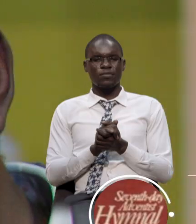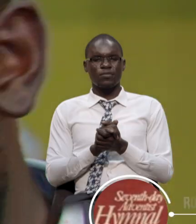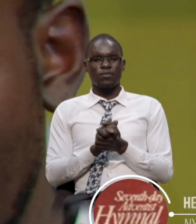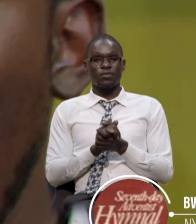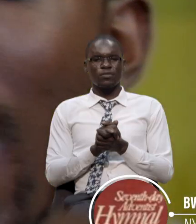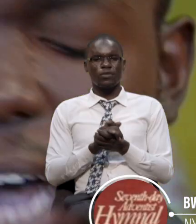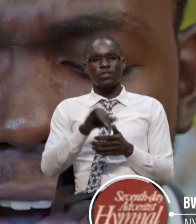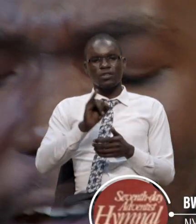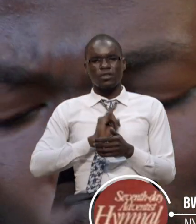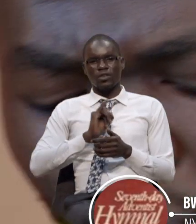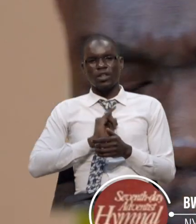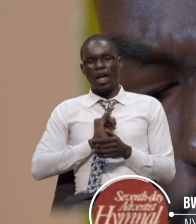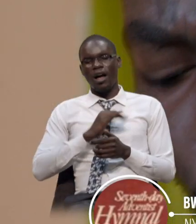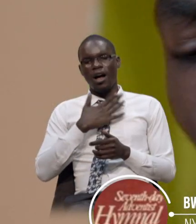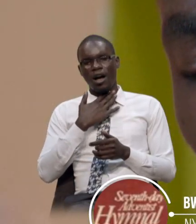juu, nataka